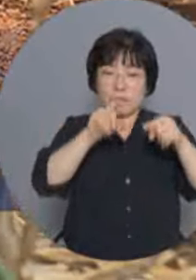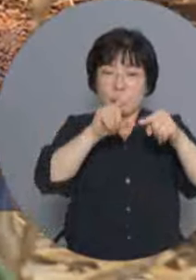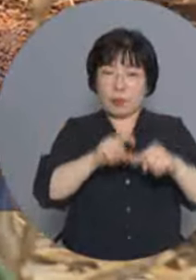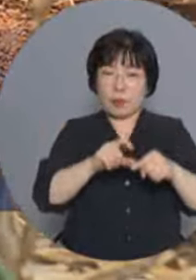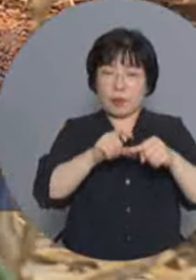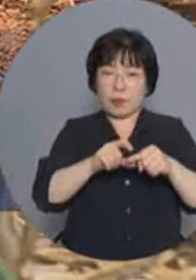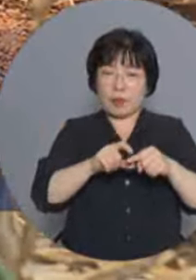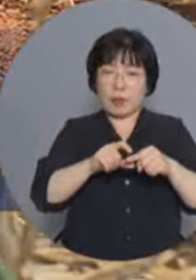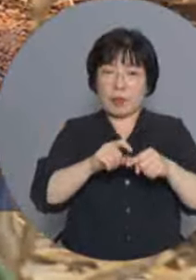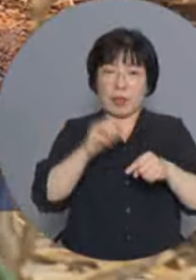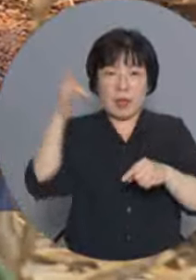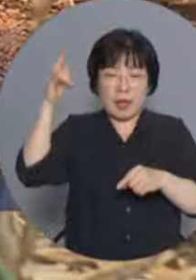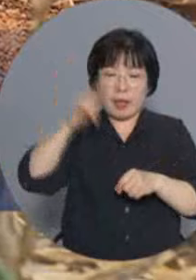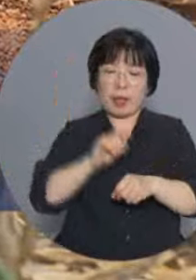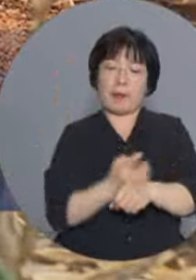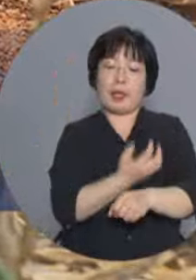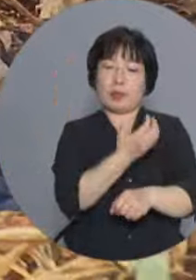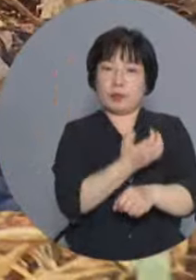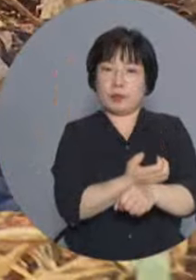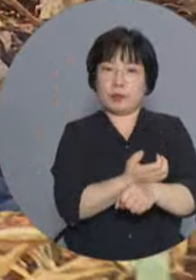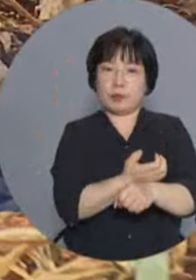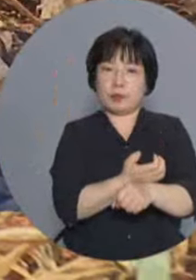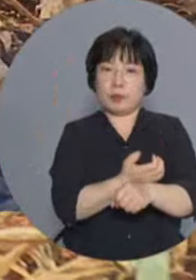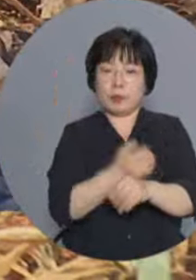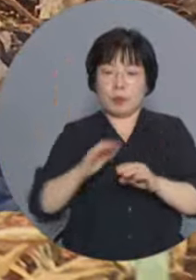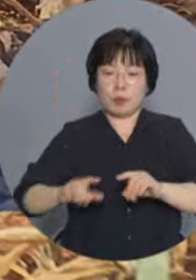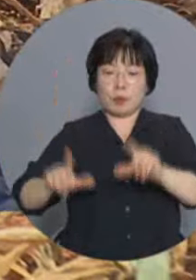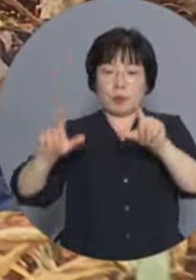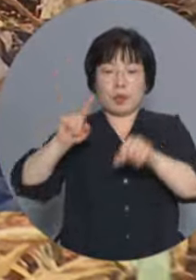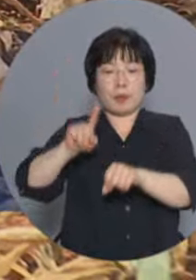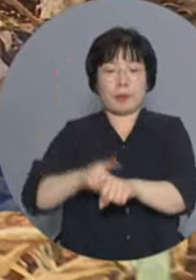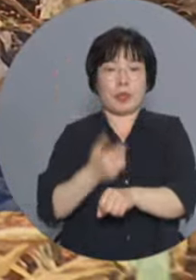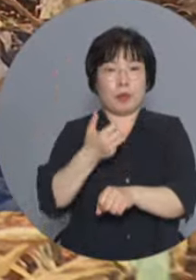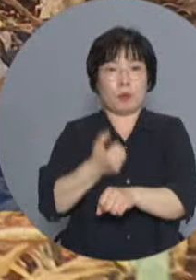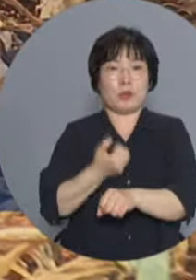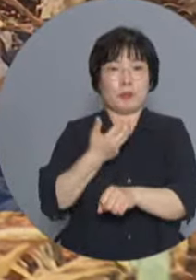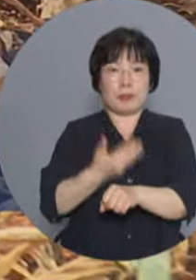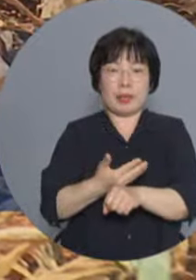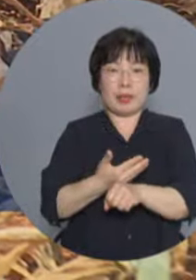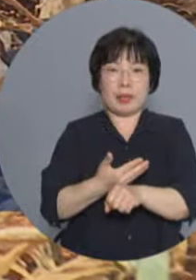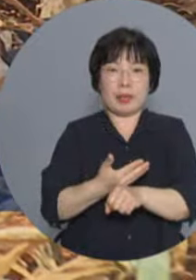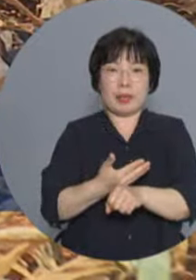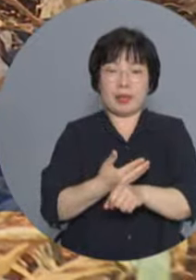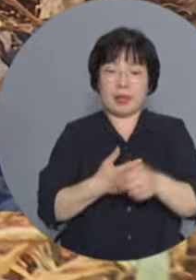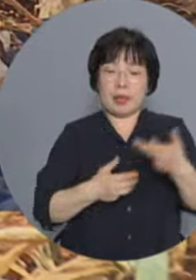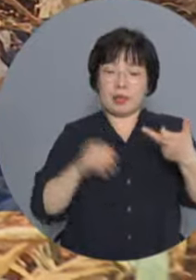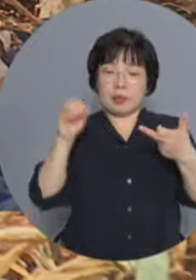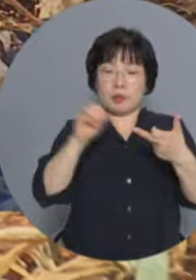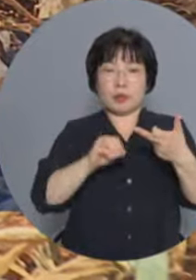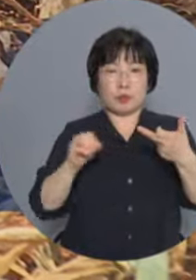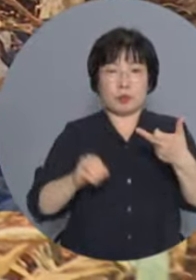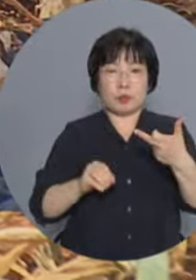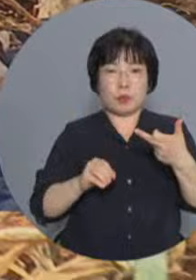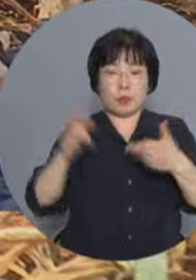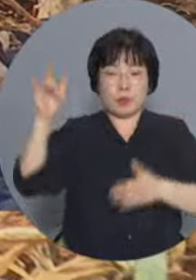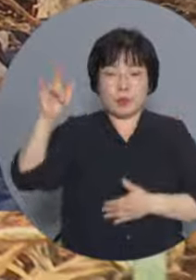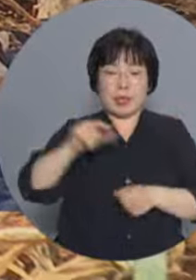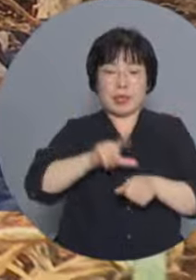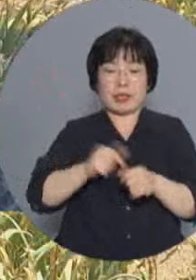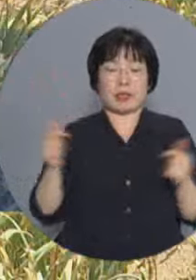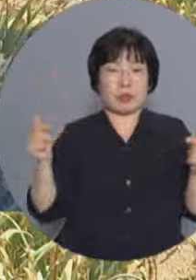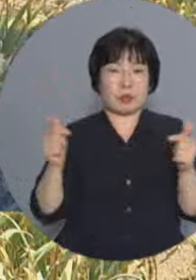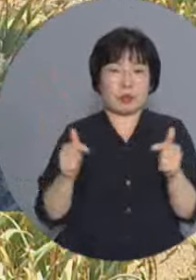일조 시간은 190시간인데 올해는 158시간으로 약 17% 정도 일조 시간이